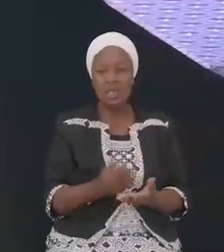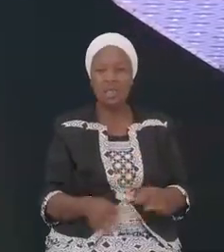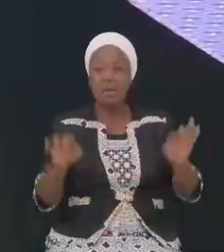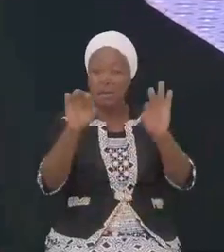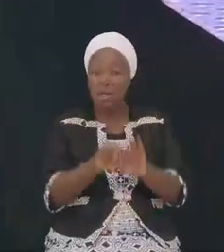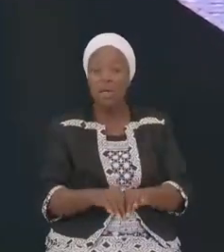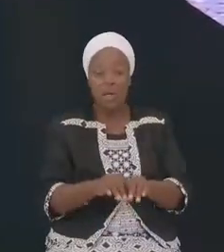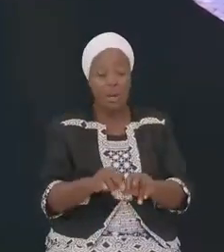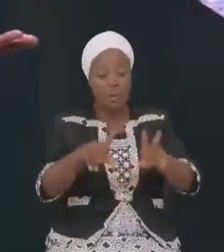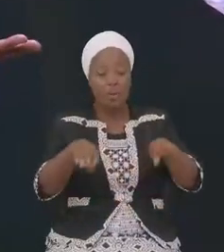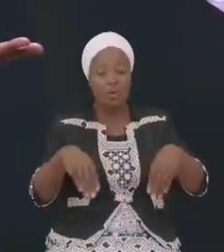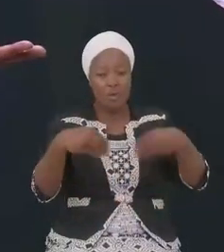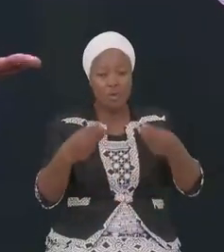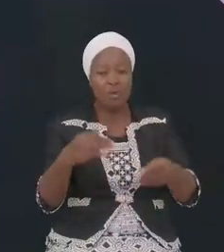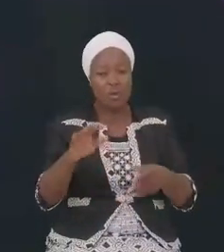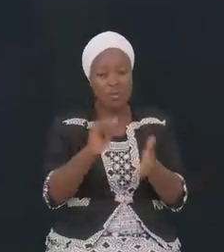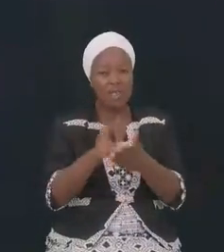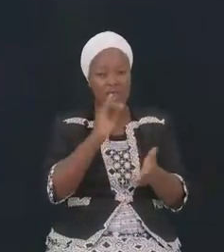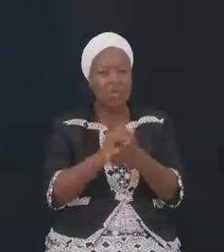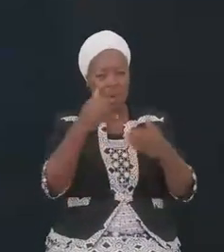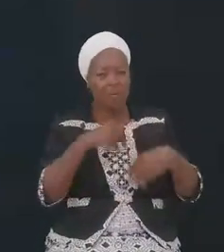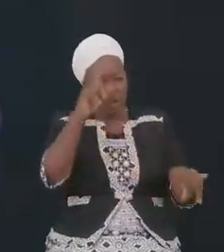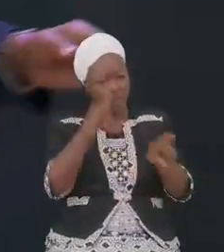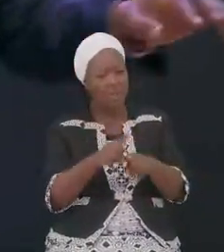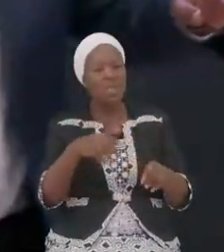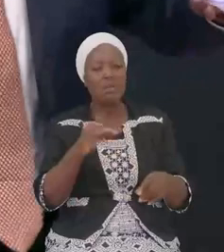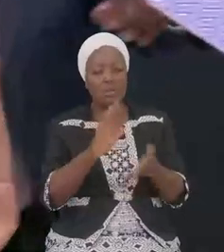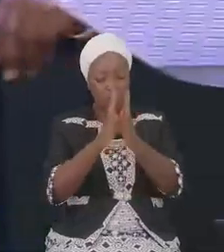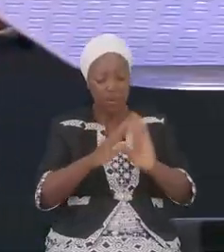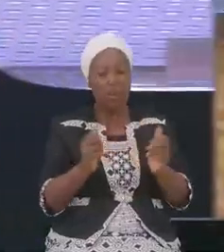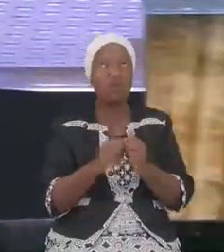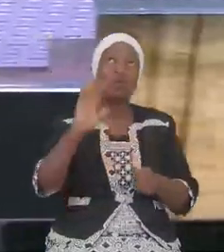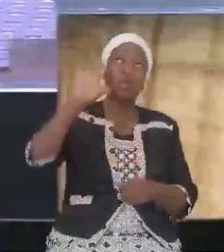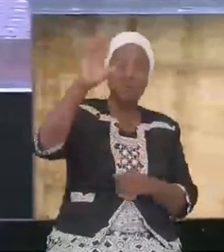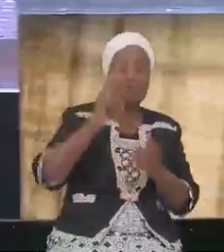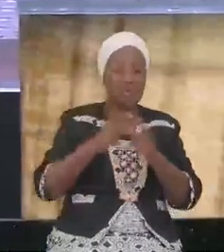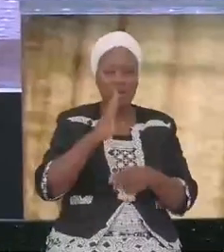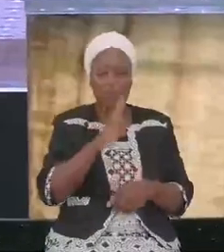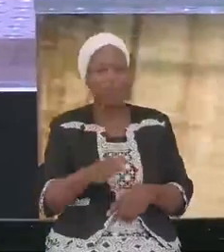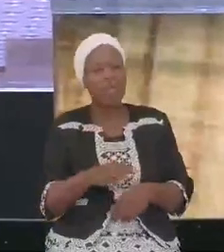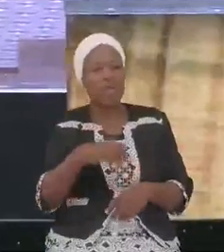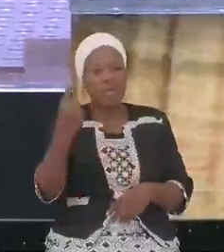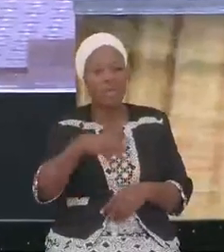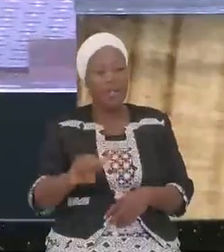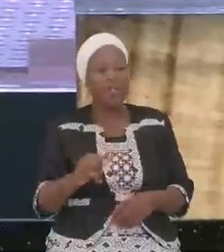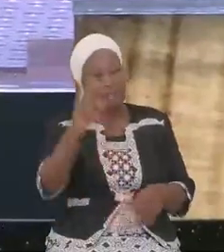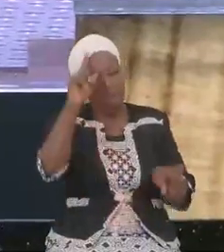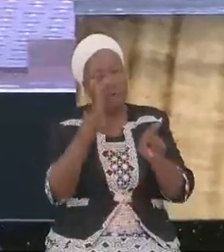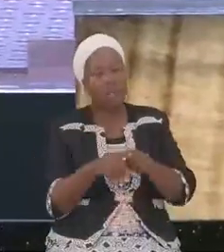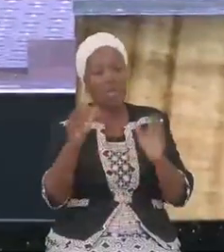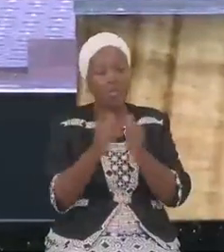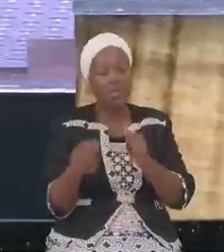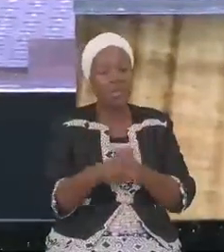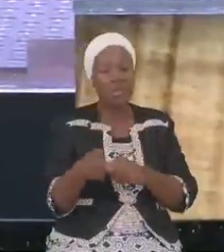base, c'est que tu as une alliance de paix avec lui. Et il y aura une alliance éternelle avec